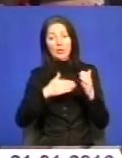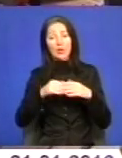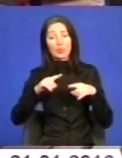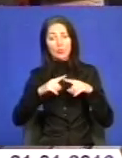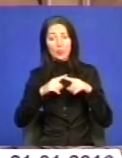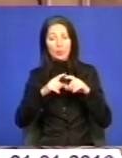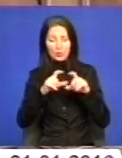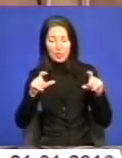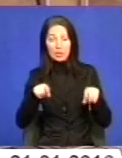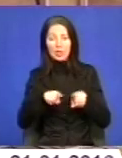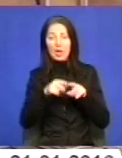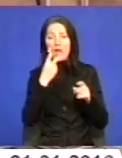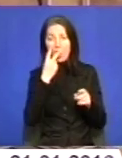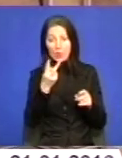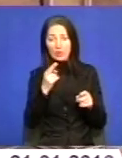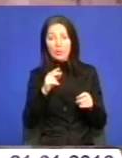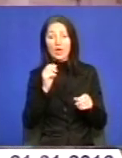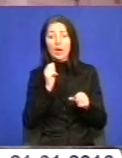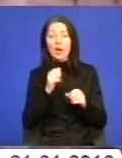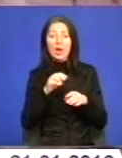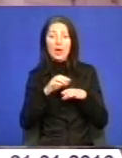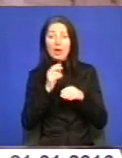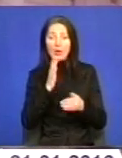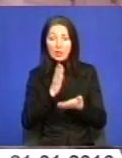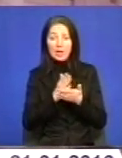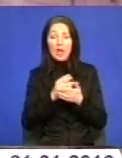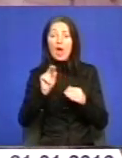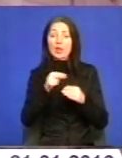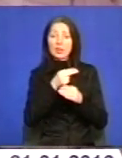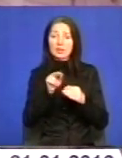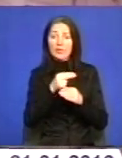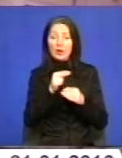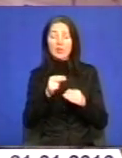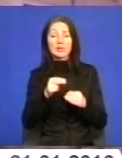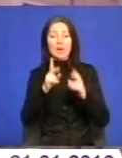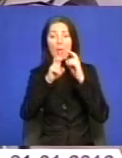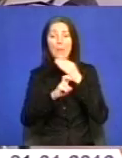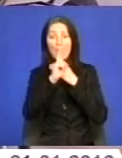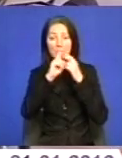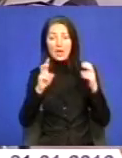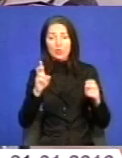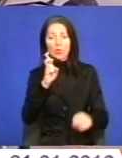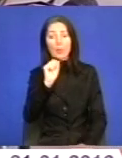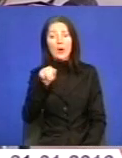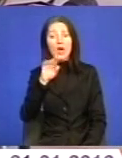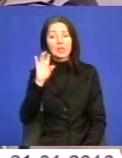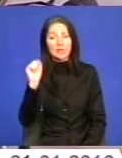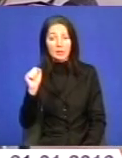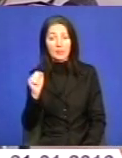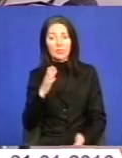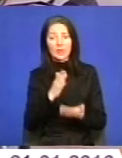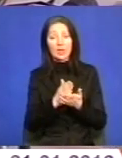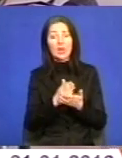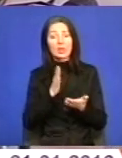проходить реставрація палацу графа Бадені. Також очільник краю зустрівся з громадою Коропця. Є загальна тенденція,